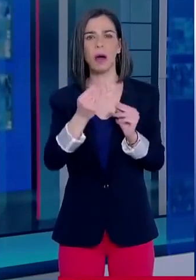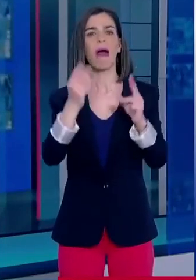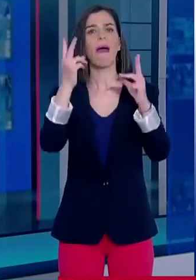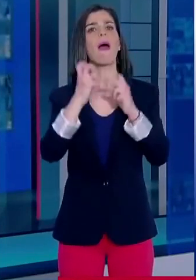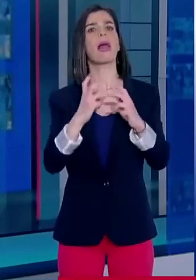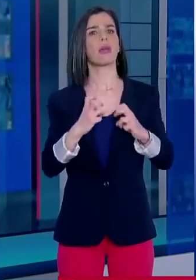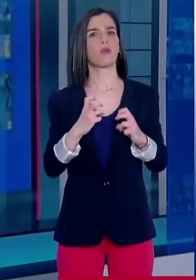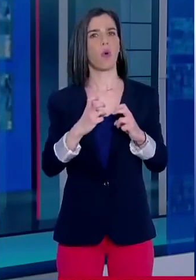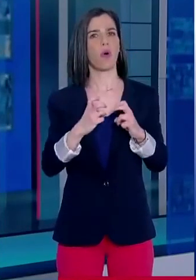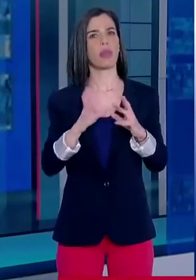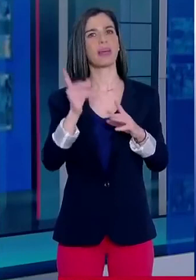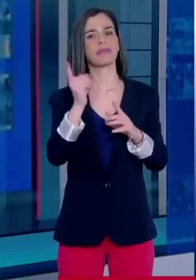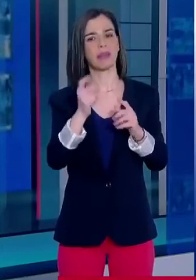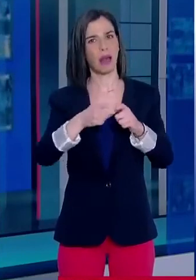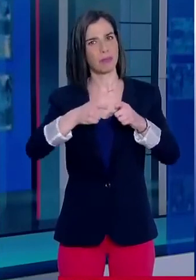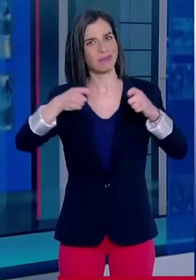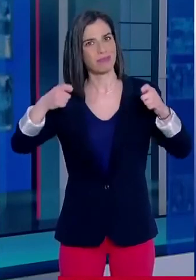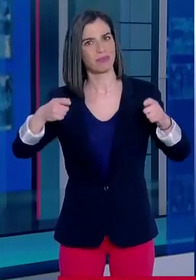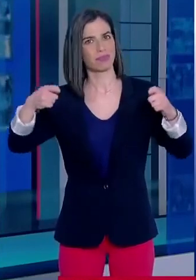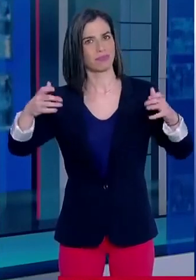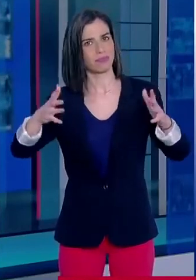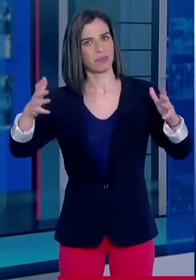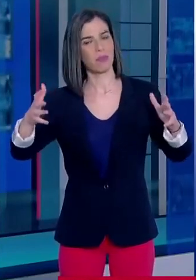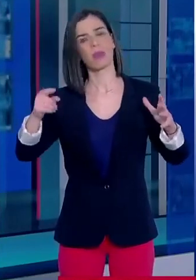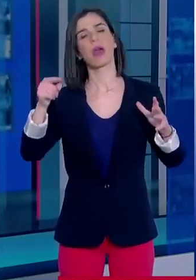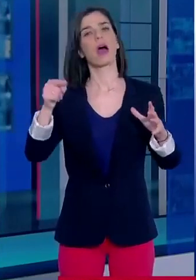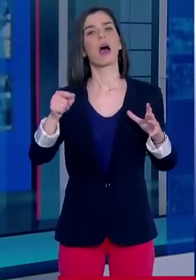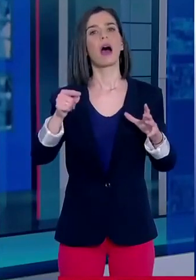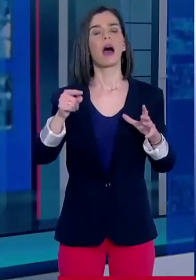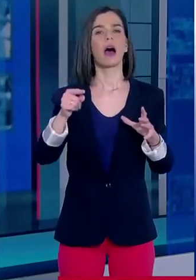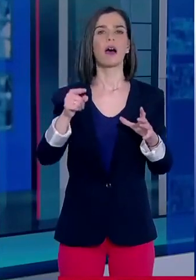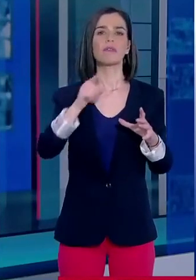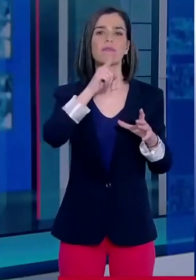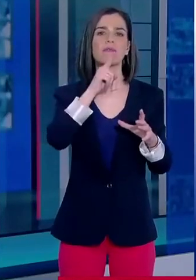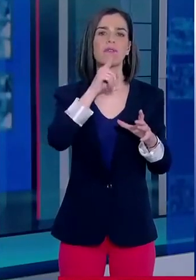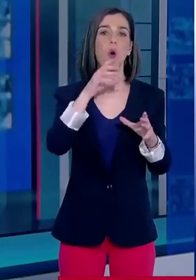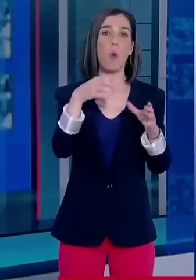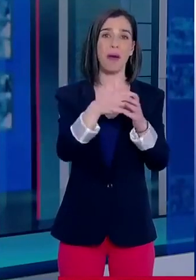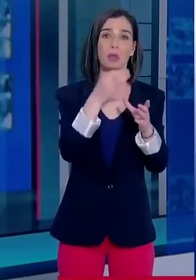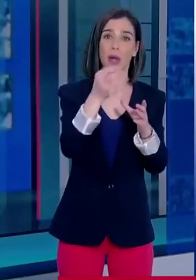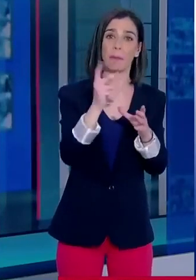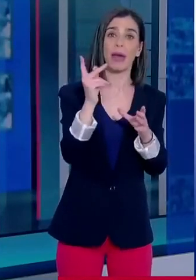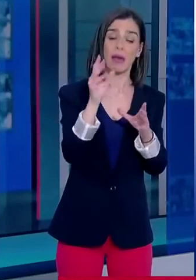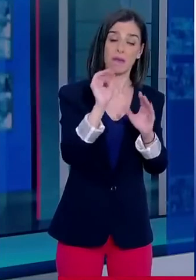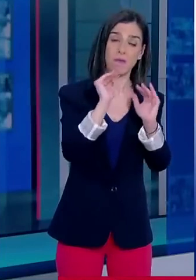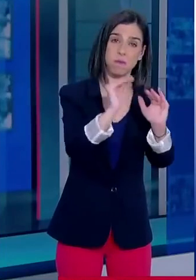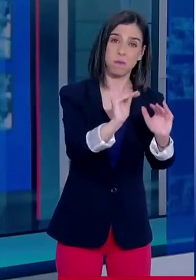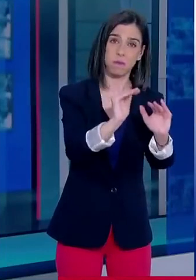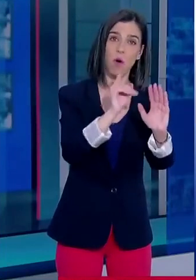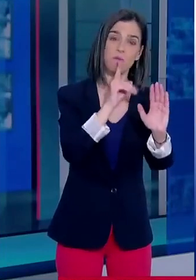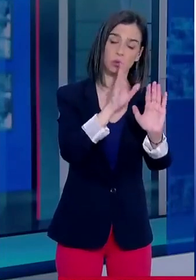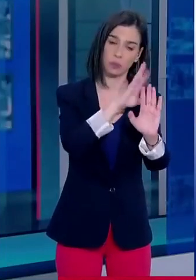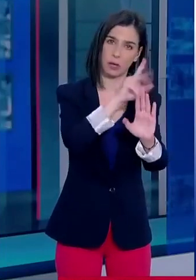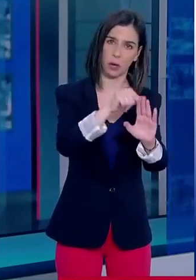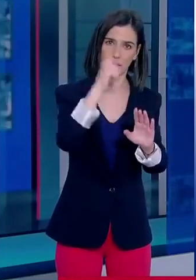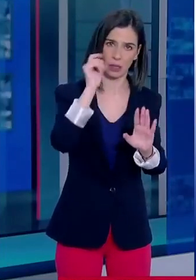ιδιαίτερα, και αυτό δεν βάζει στο περιθώριο τις ομάδες που έλεγχαμε μέχρι τώρα, αυτές εξακολουθούν να ισχύουν,